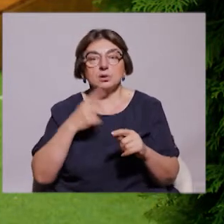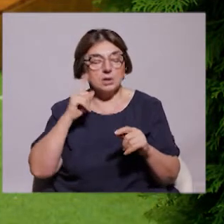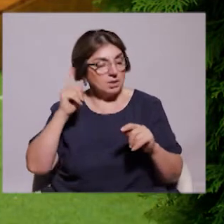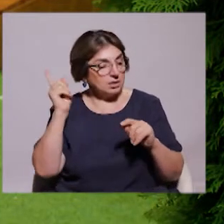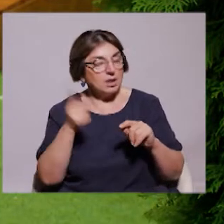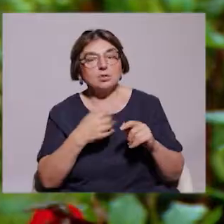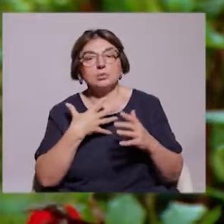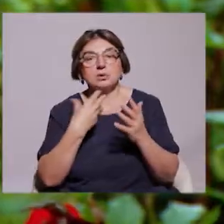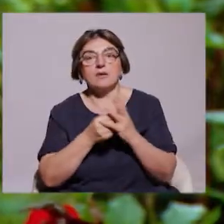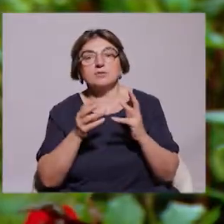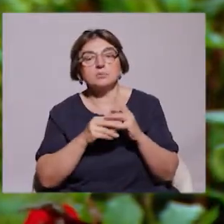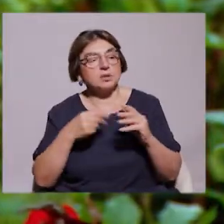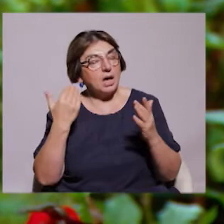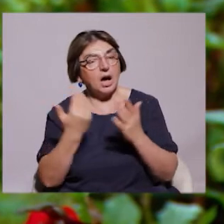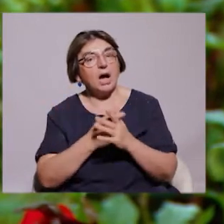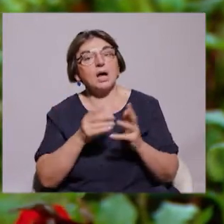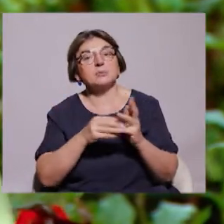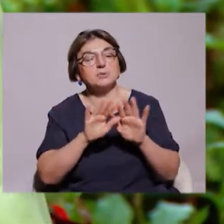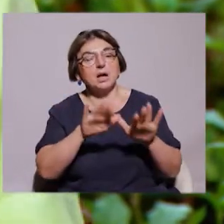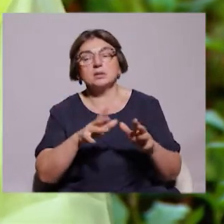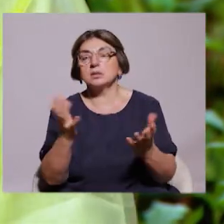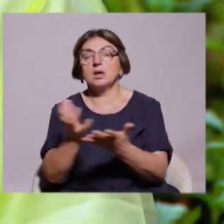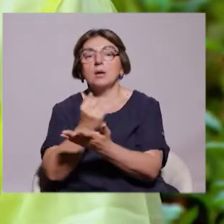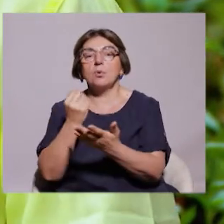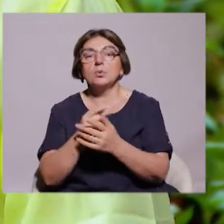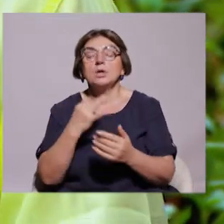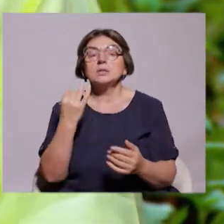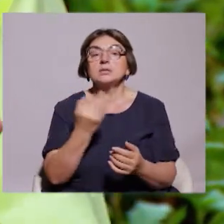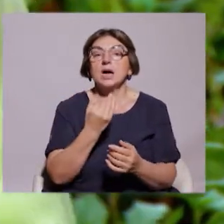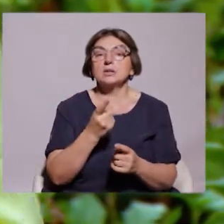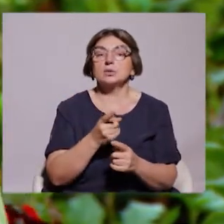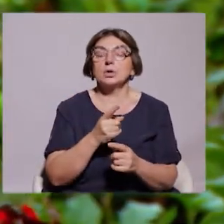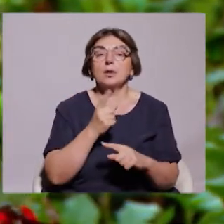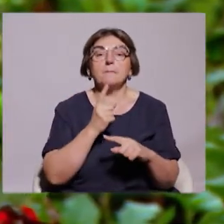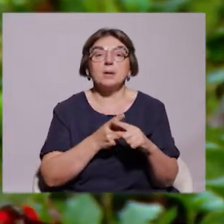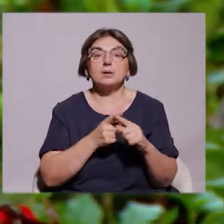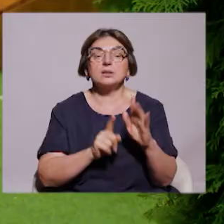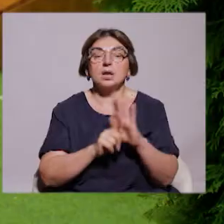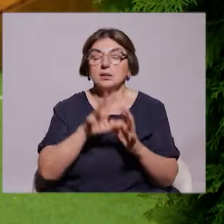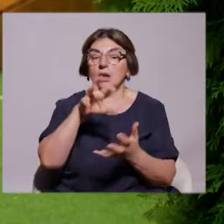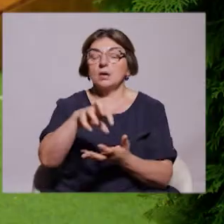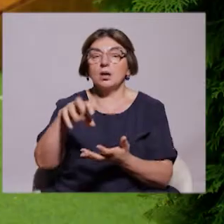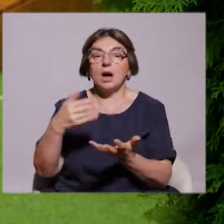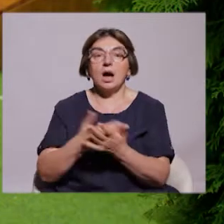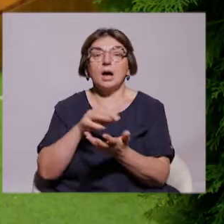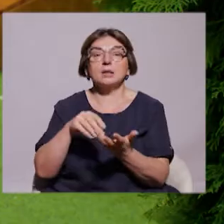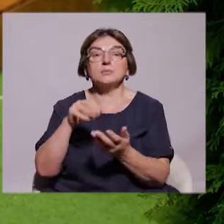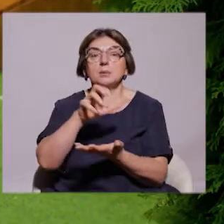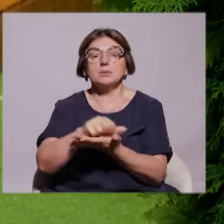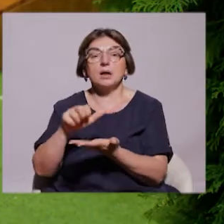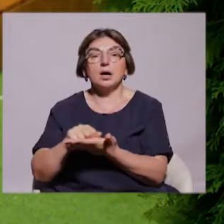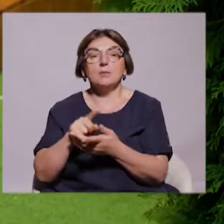ახალი საცხოვრებელი. მაგრამ საინტერესოა, რომ სანამ ბერძნები დაიწყებდნენ კოლონიზაციას და ახალი ტერიტორიების ათვისებას, მანამდე საცხოვრობდნენ